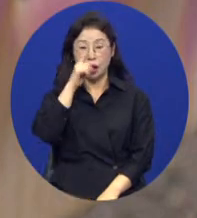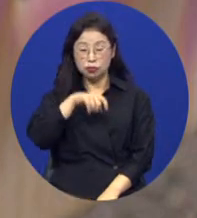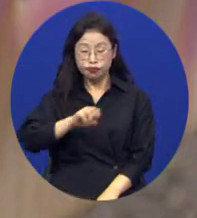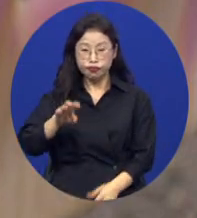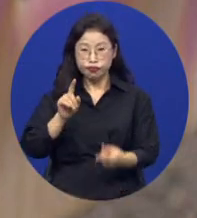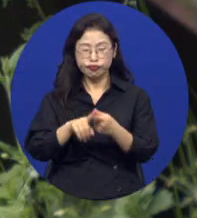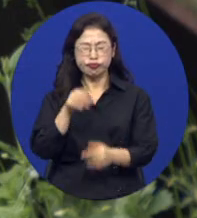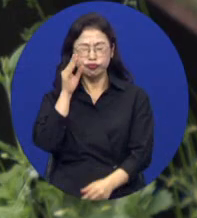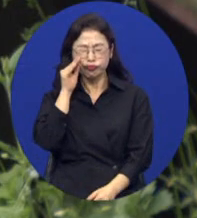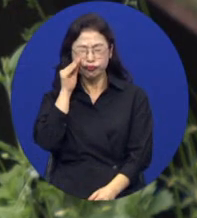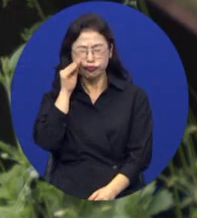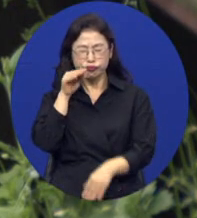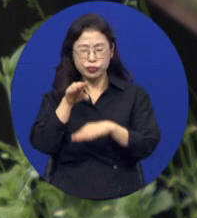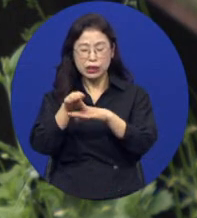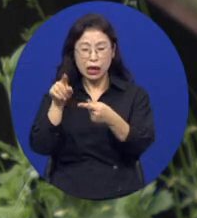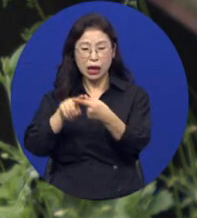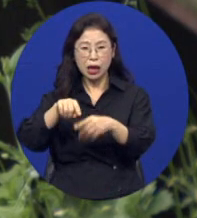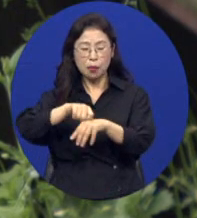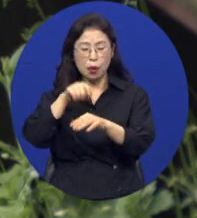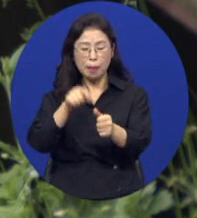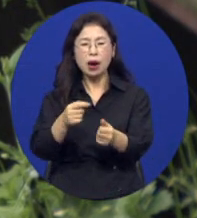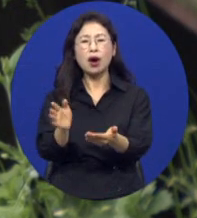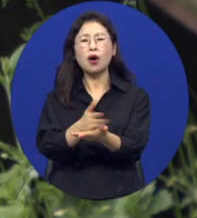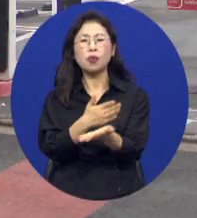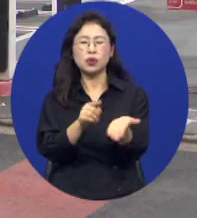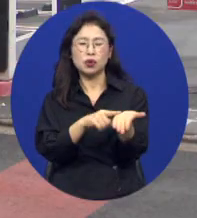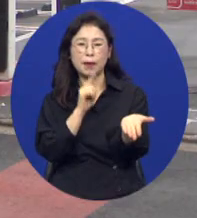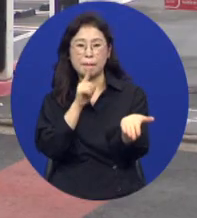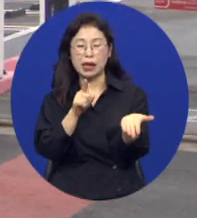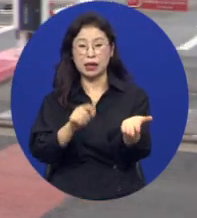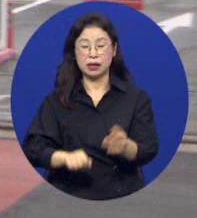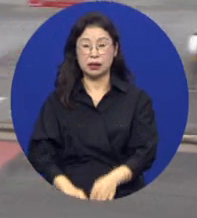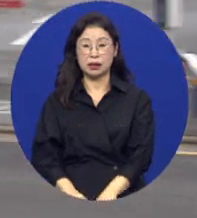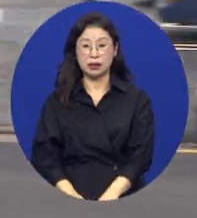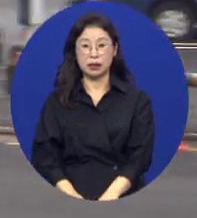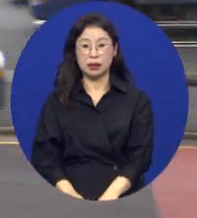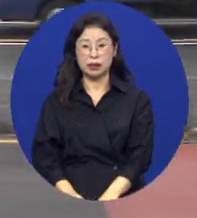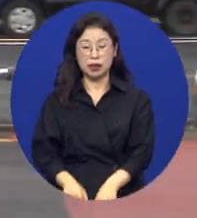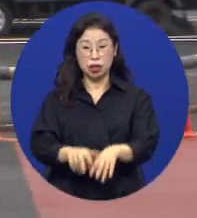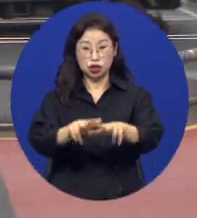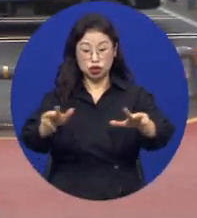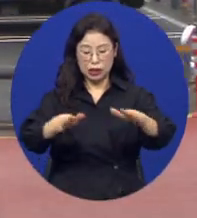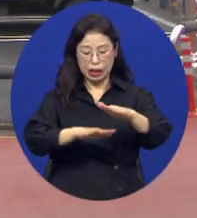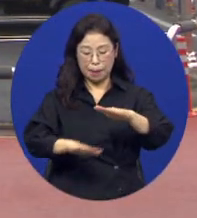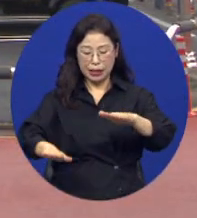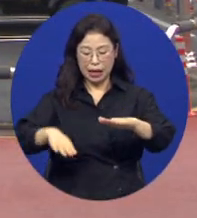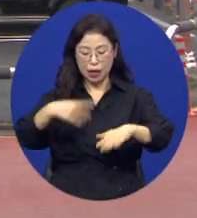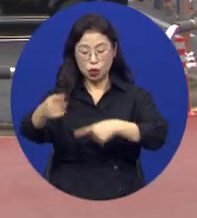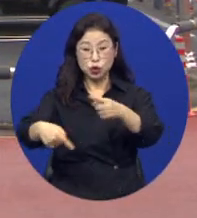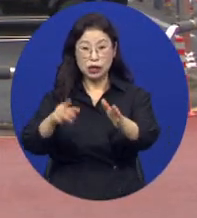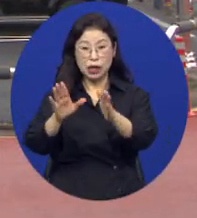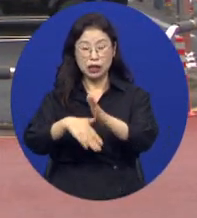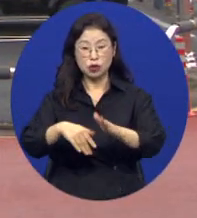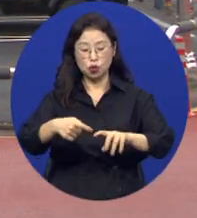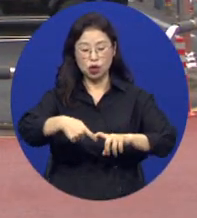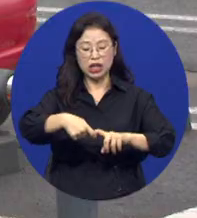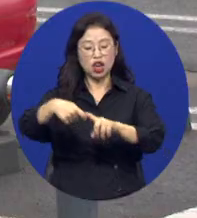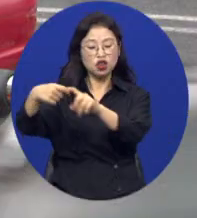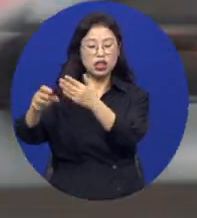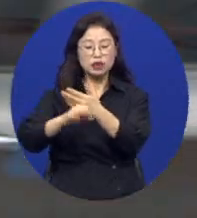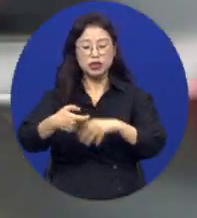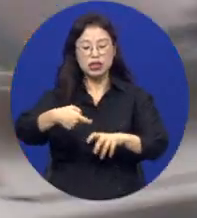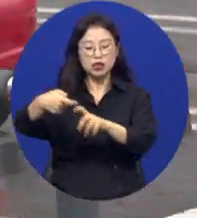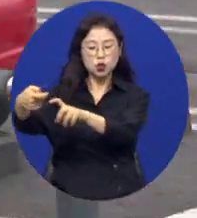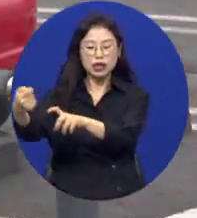차량을 강제 처리할 규정이 없다는게 그 이유입니다 심지어 주차장 바닥 교체 공사 때 견인차로 임시